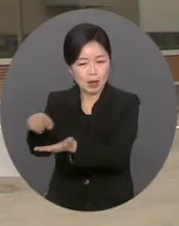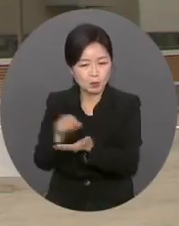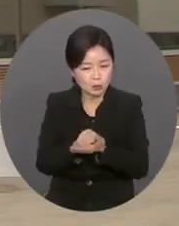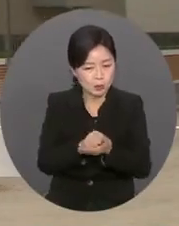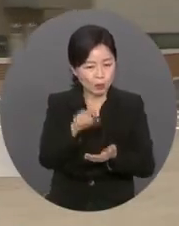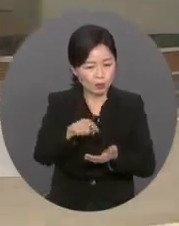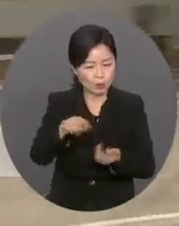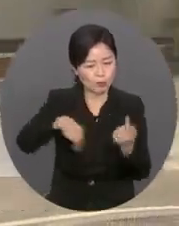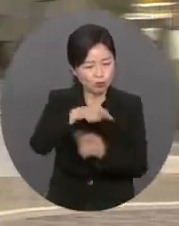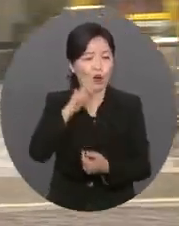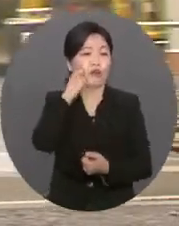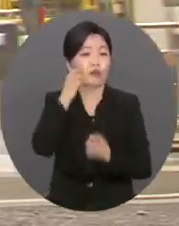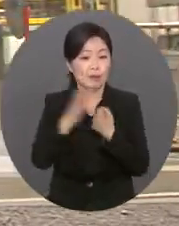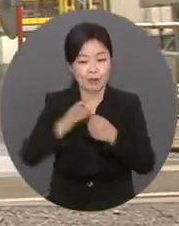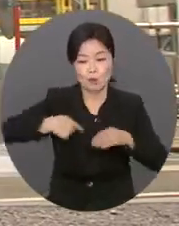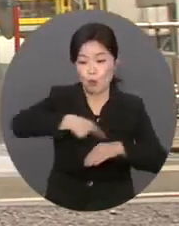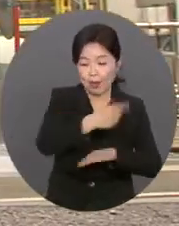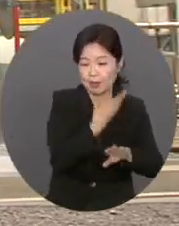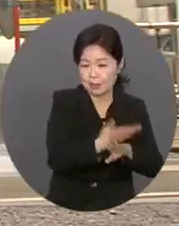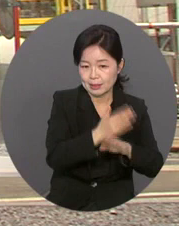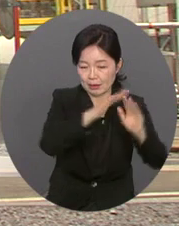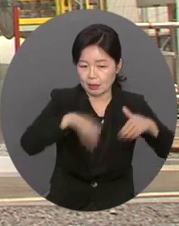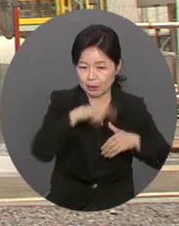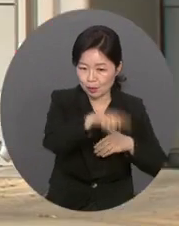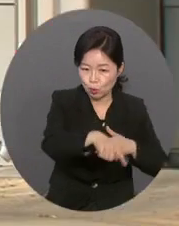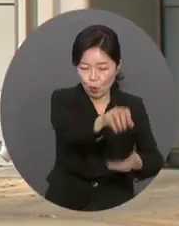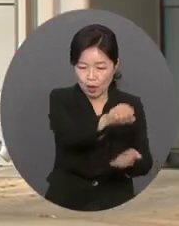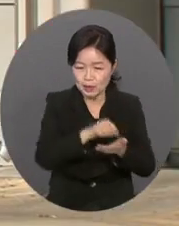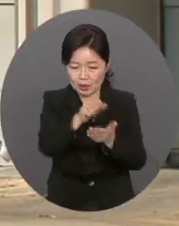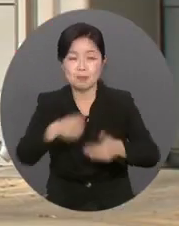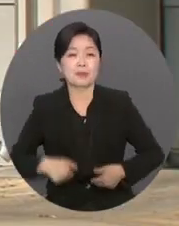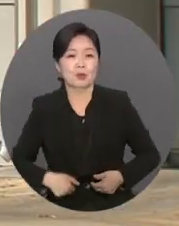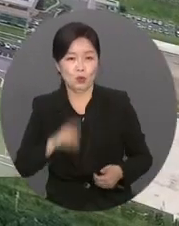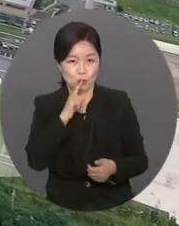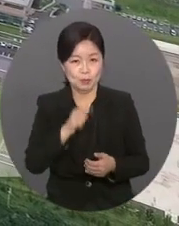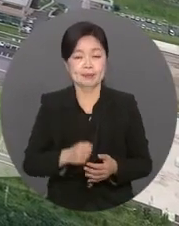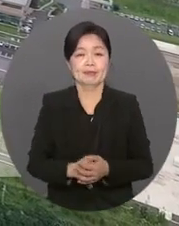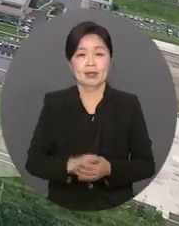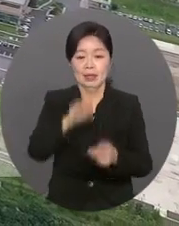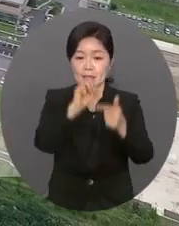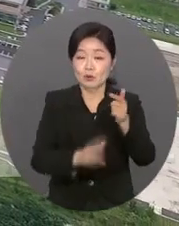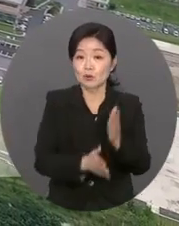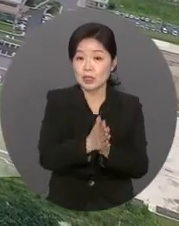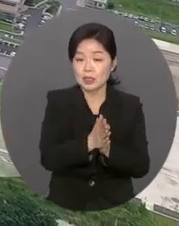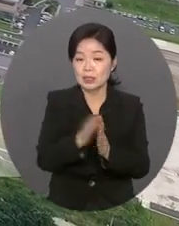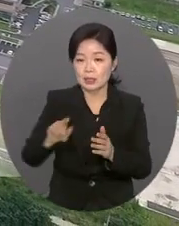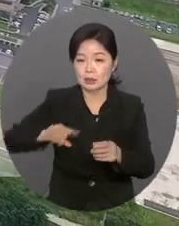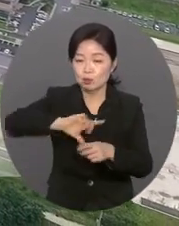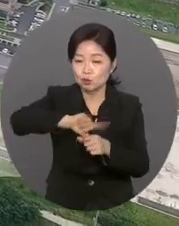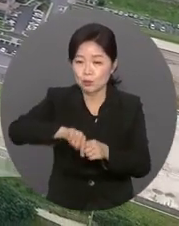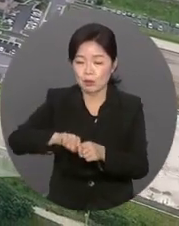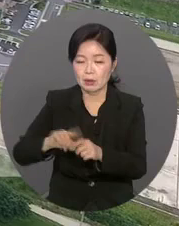힘들다며 전남지역에서 발생한 srf의 반입 확대가 필요하다는 입장입니다 나주시는 발전소 주변